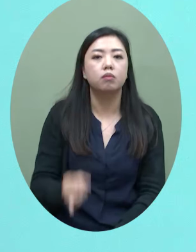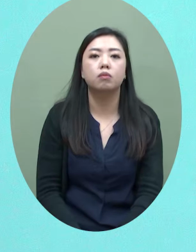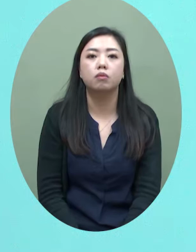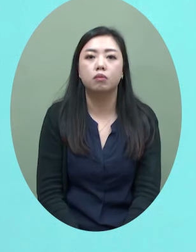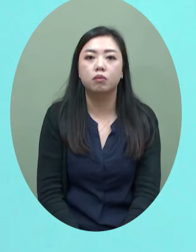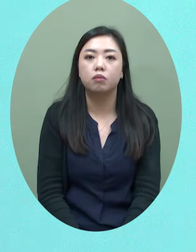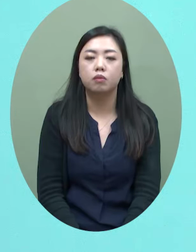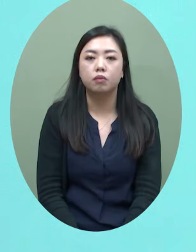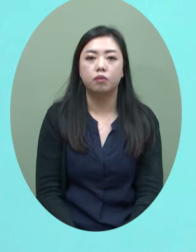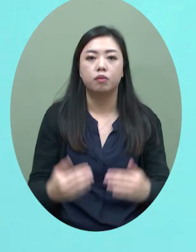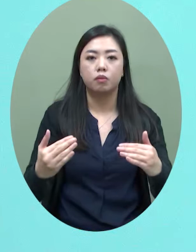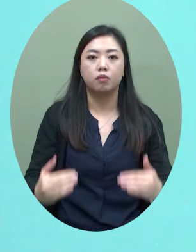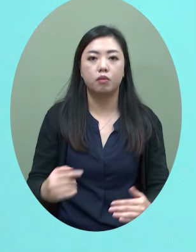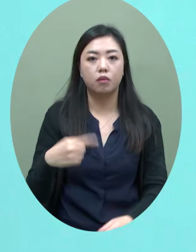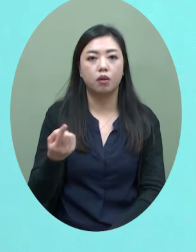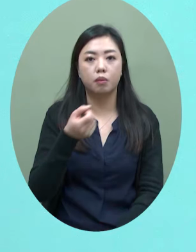下一條提問，